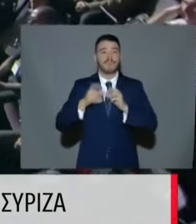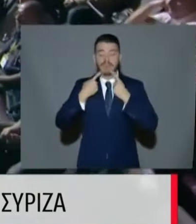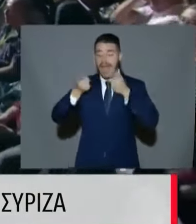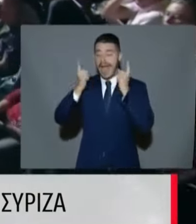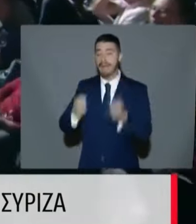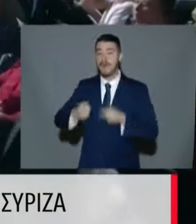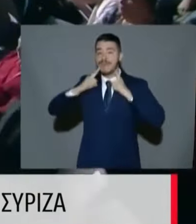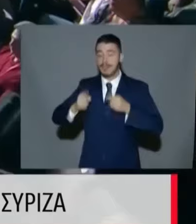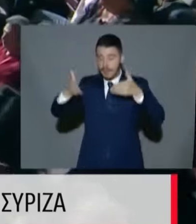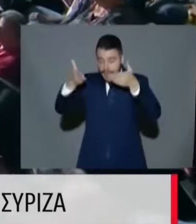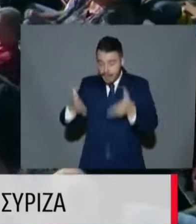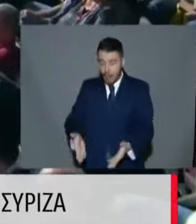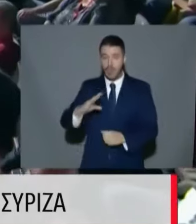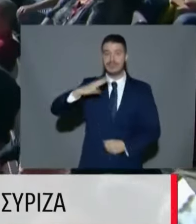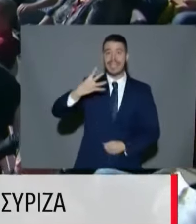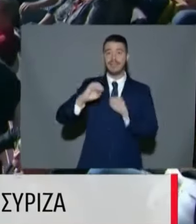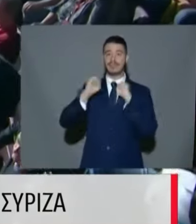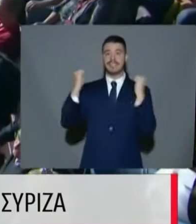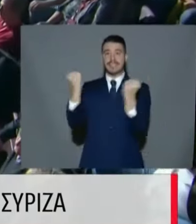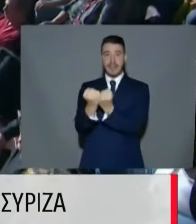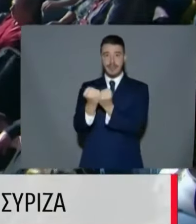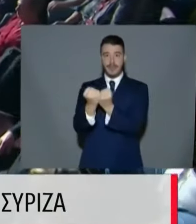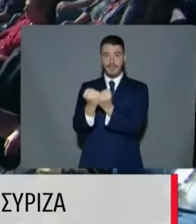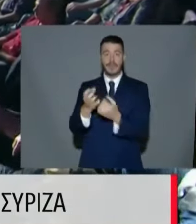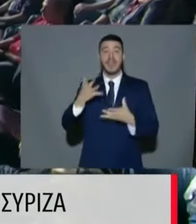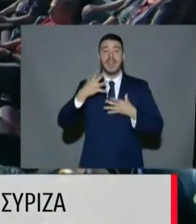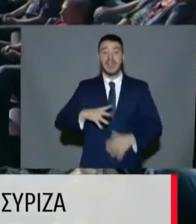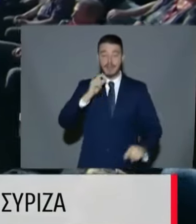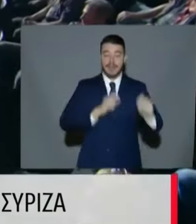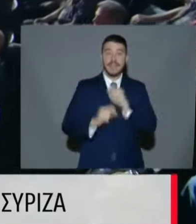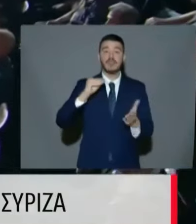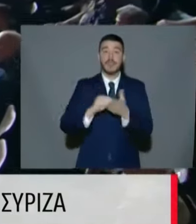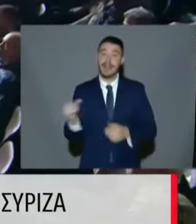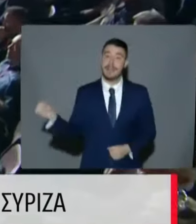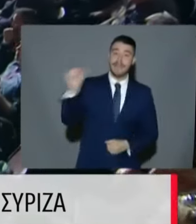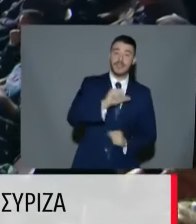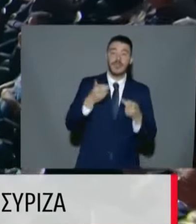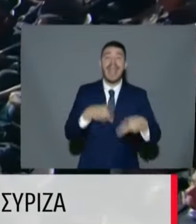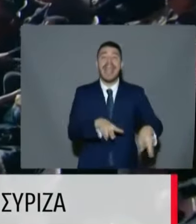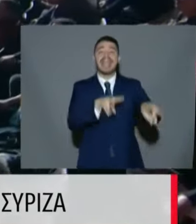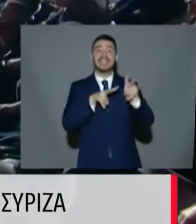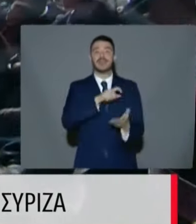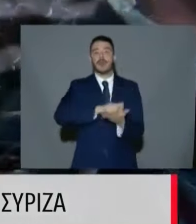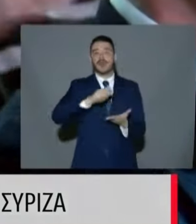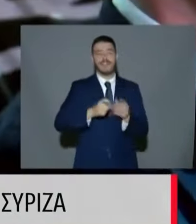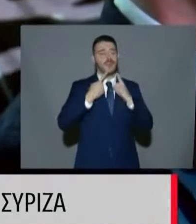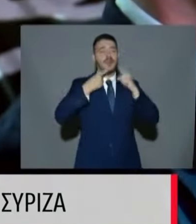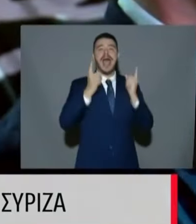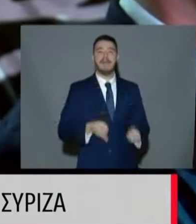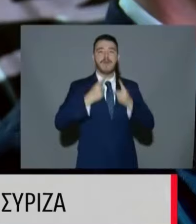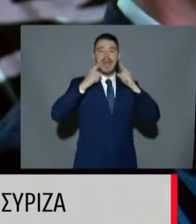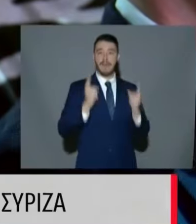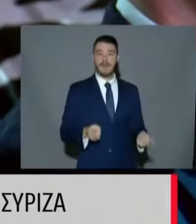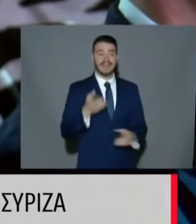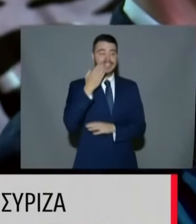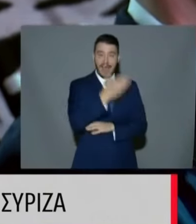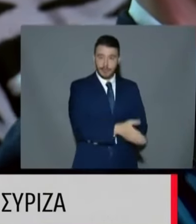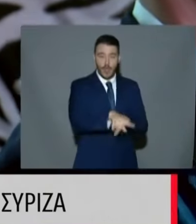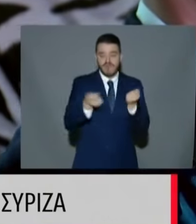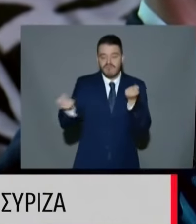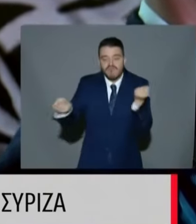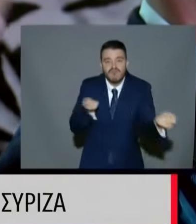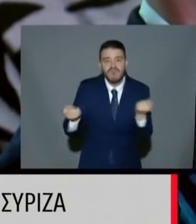του Τέταρτου Συνεδρίου, ανασυγκροτούμε το εκτελεστικό γραφείο με τακτική λειτουργία για την ενίσχυση της πολιτικής μας